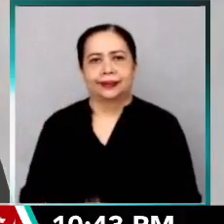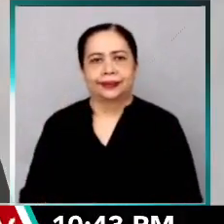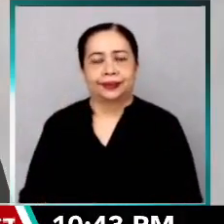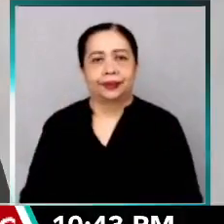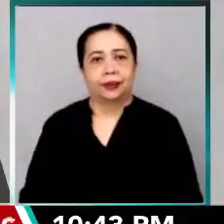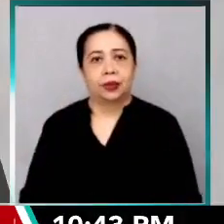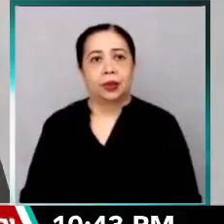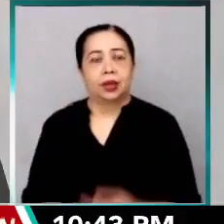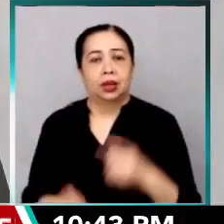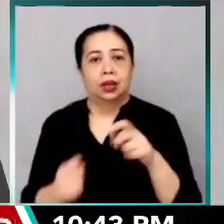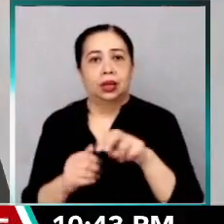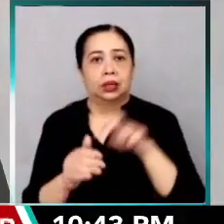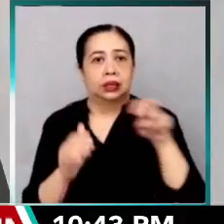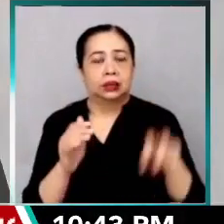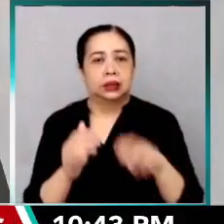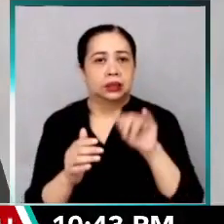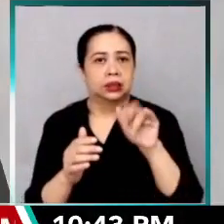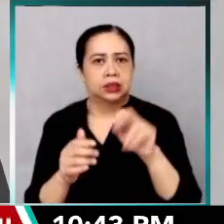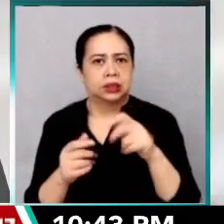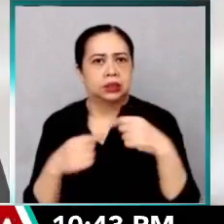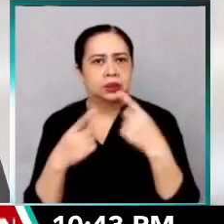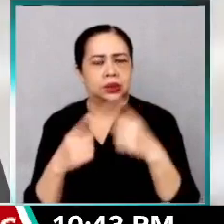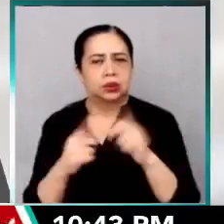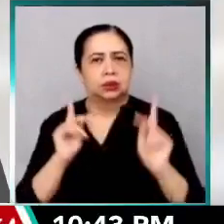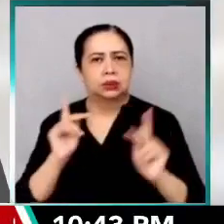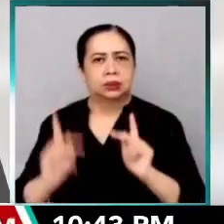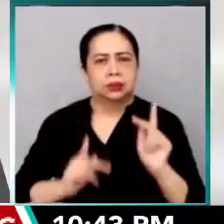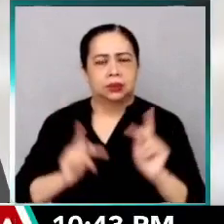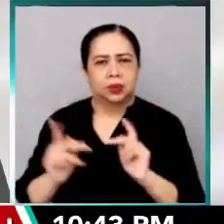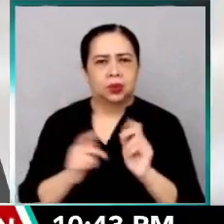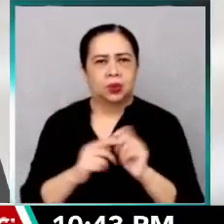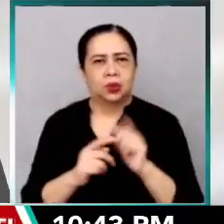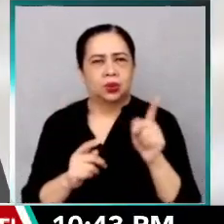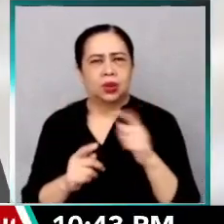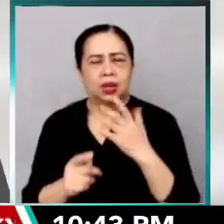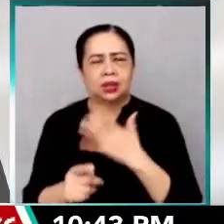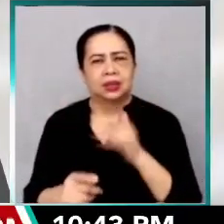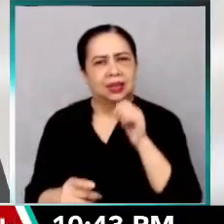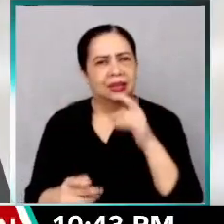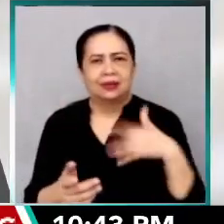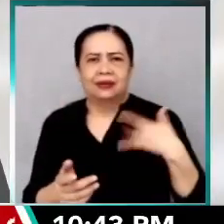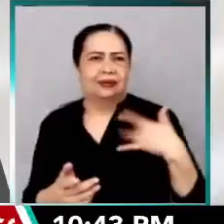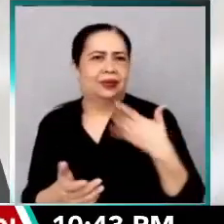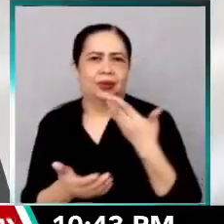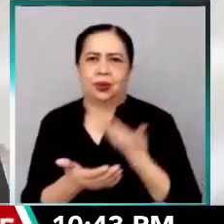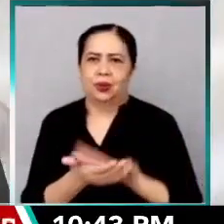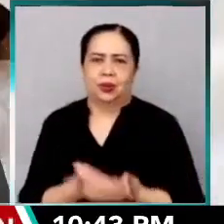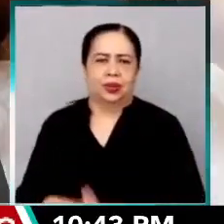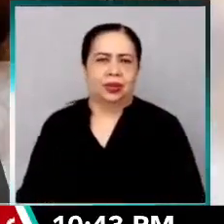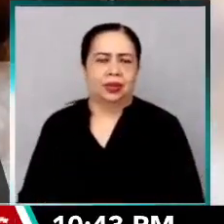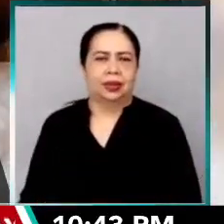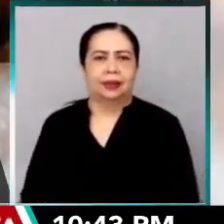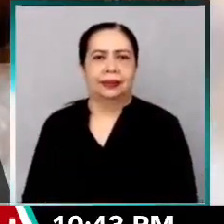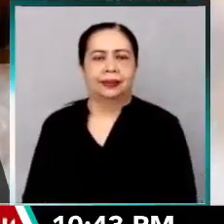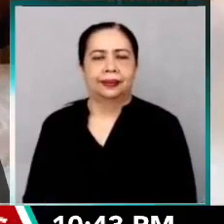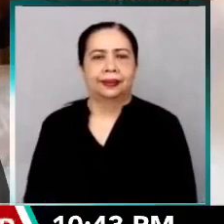Jennie sa stage sa gitna ng performance dahil sumama ang kanyang pakiramdam.